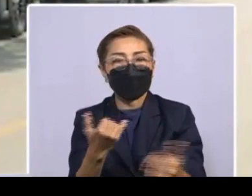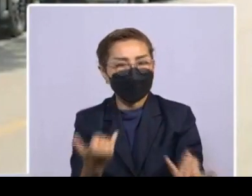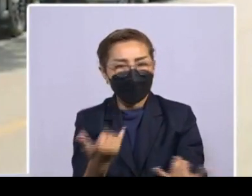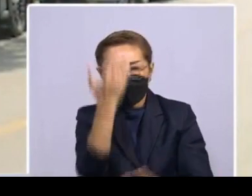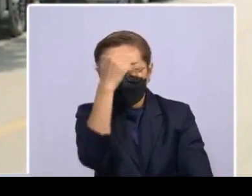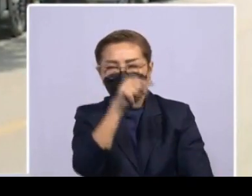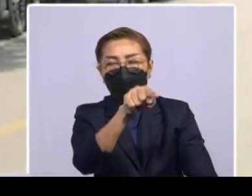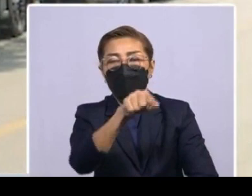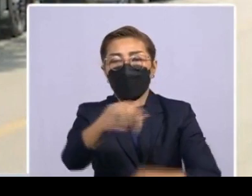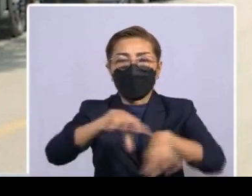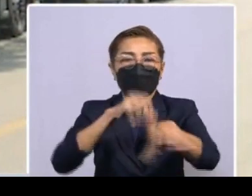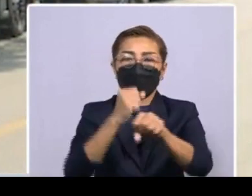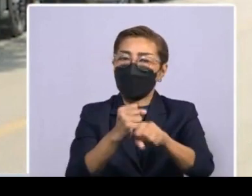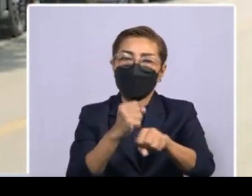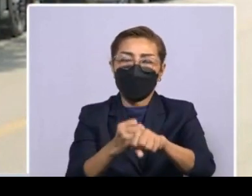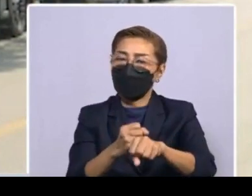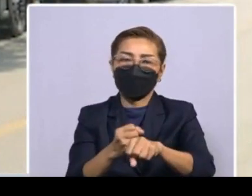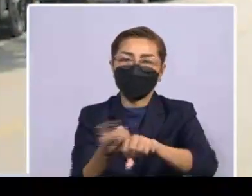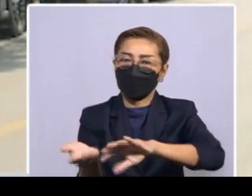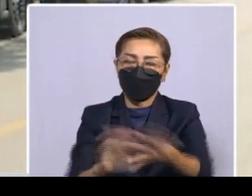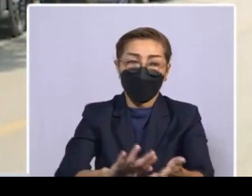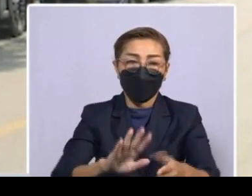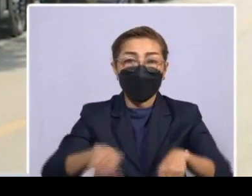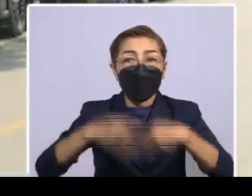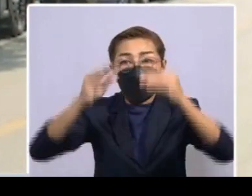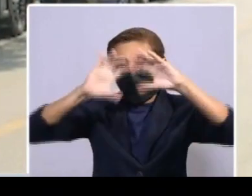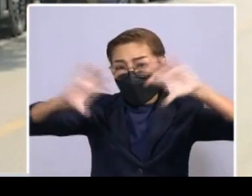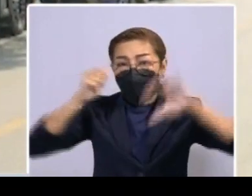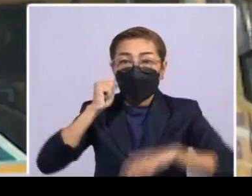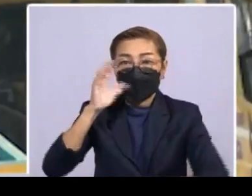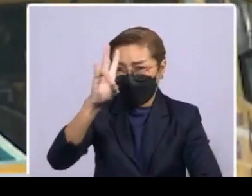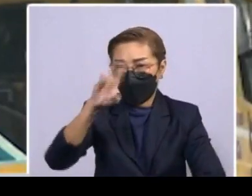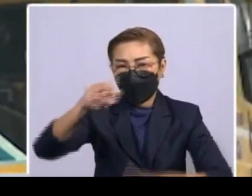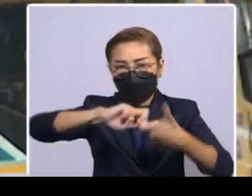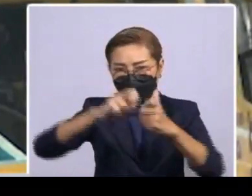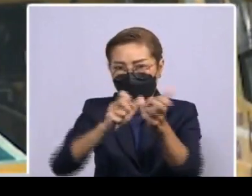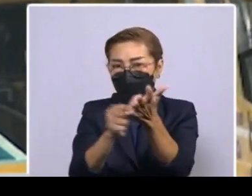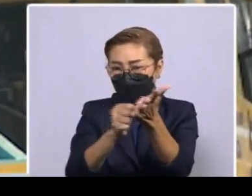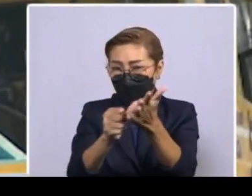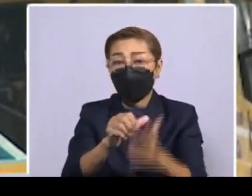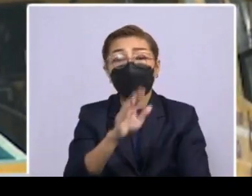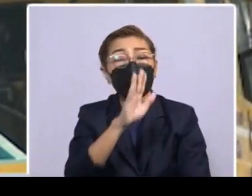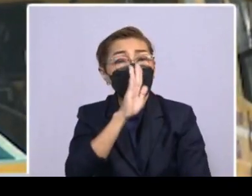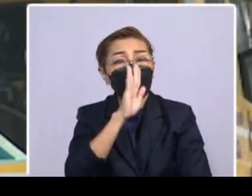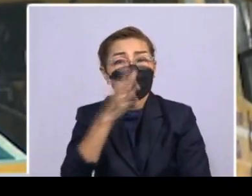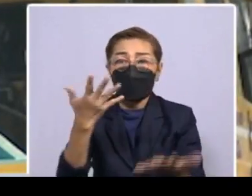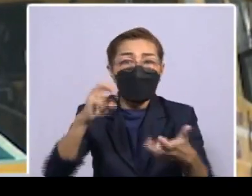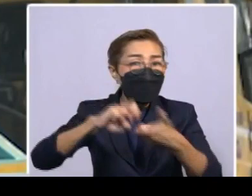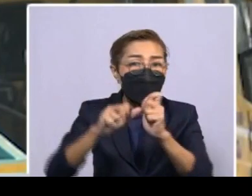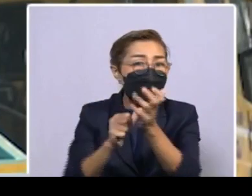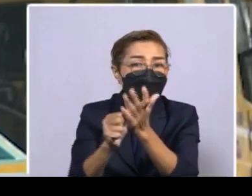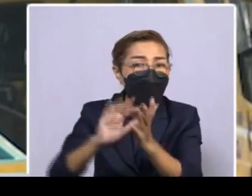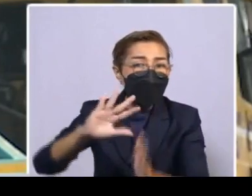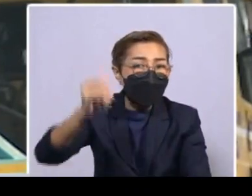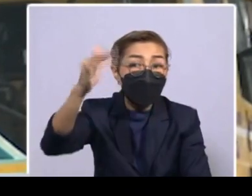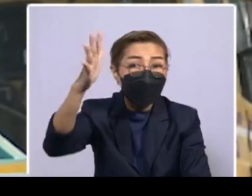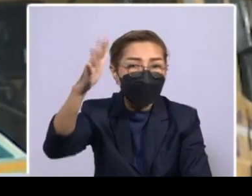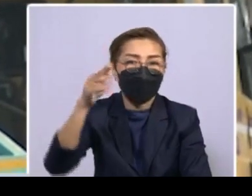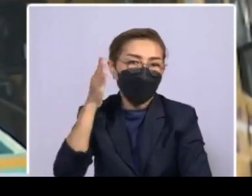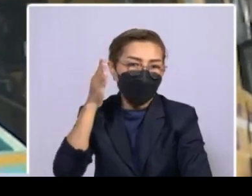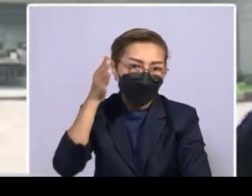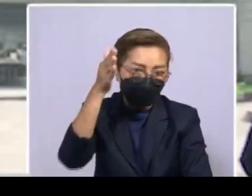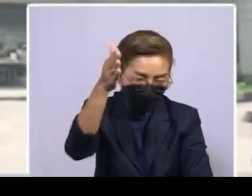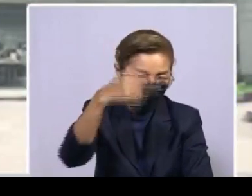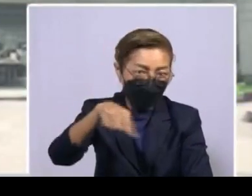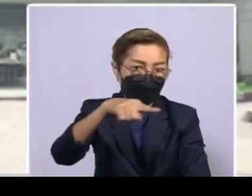เนื่องจากการปัญหาราชการล้มเหลวนะคะจะให้เวลารัฐบาล 7วันในการแก้ปัญหาถ้าไม่มีอะไรดีขึ้นจะมี